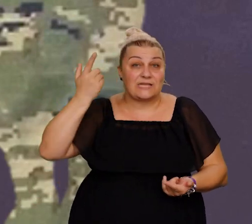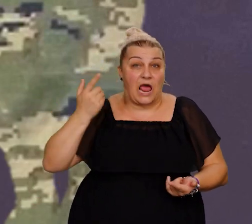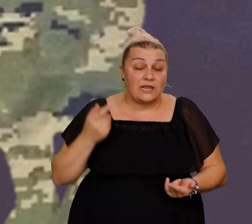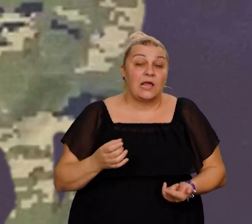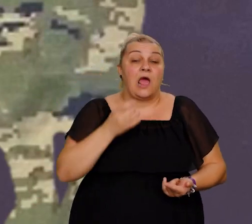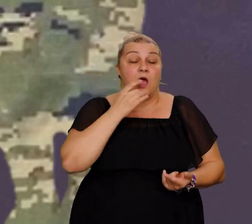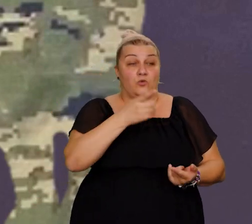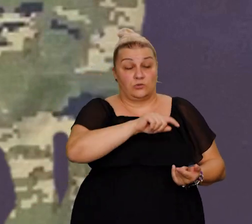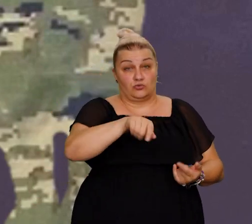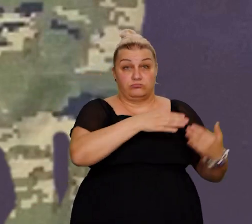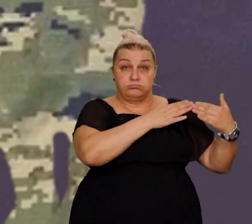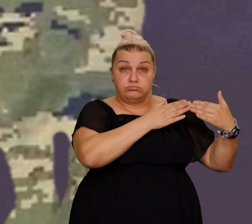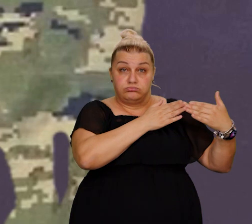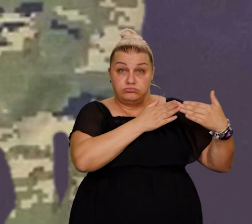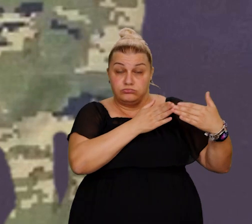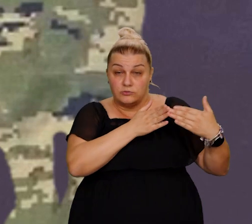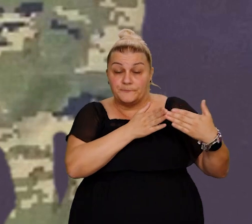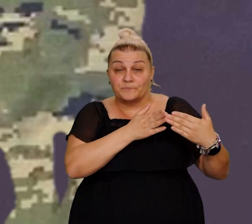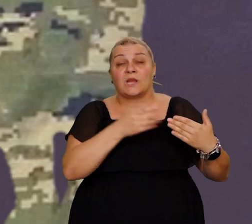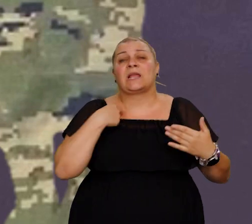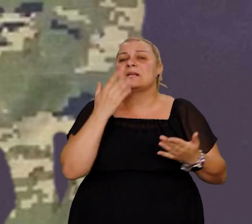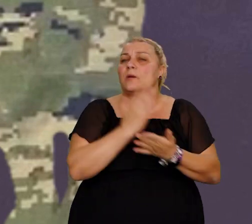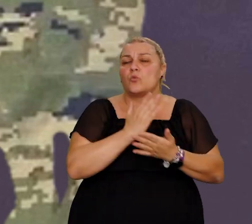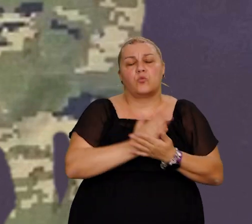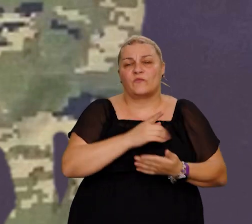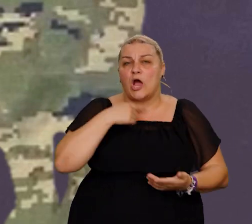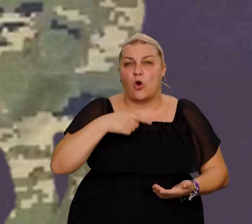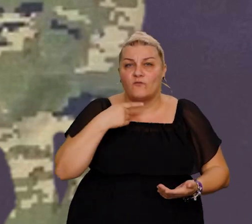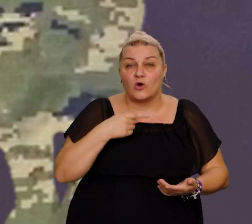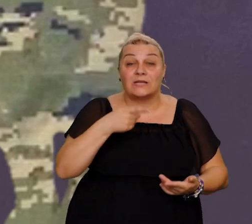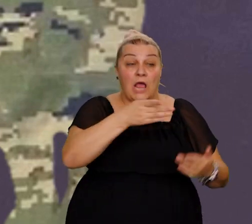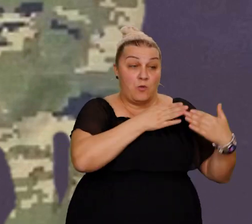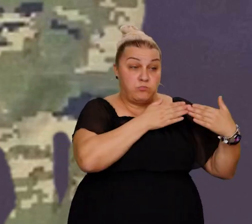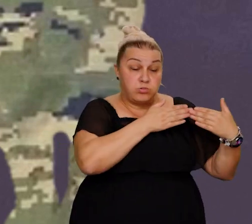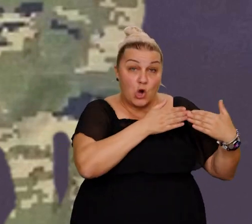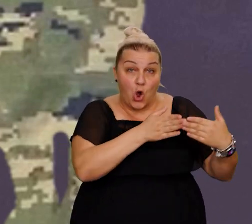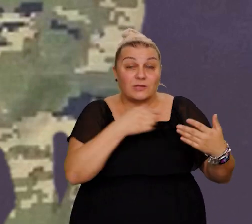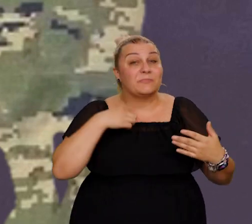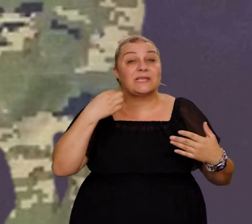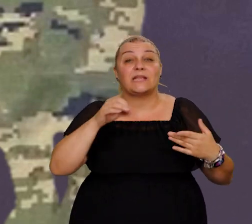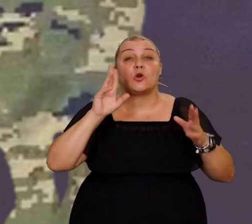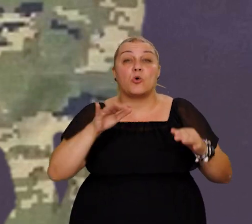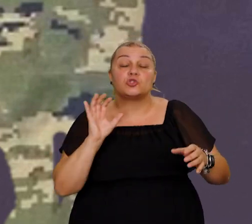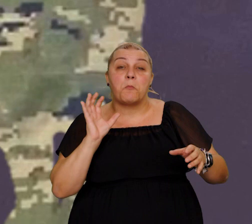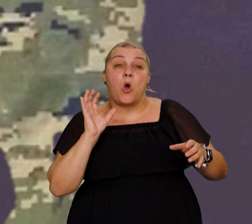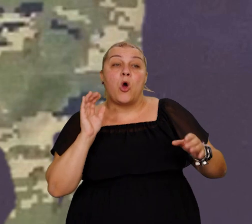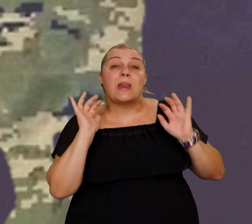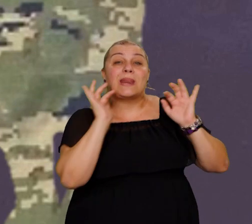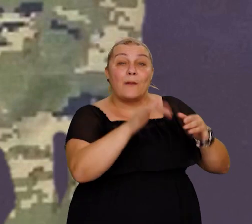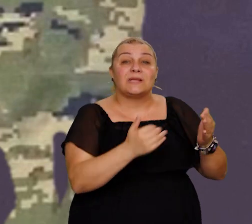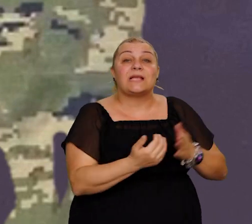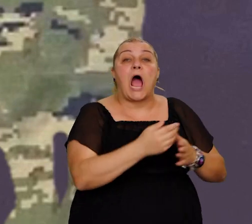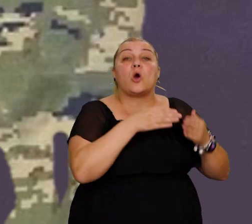I kad su brodovi, ja sam uvijek tvrdio i u reformalnim razgovorima da brod jedino mi možemo napast ako je brod